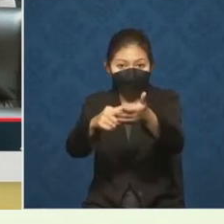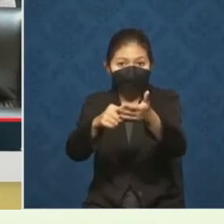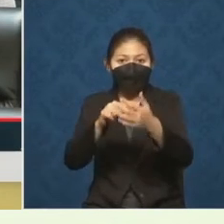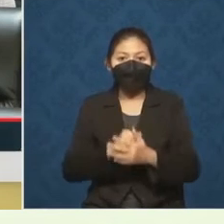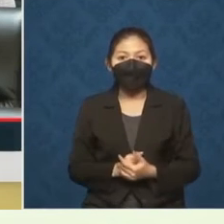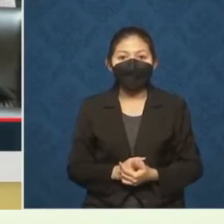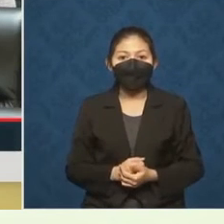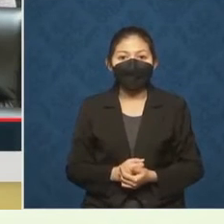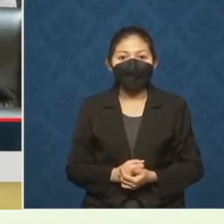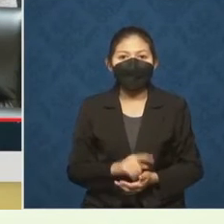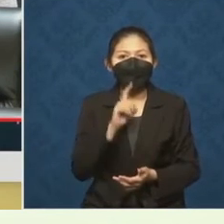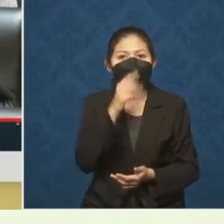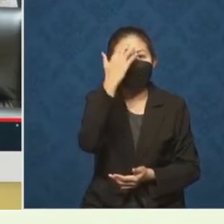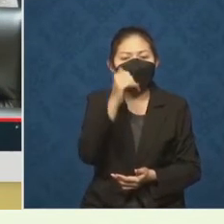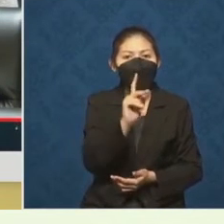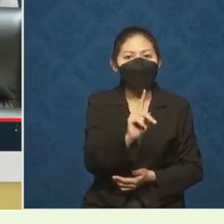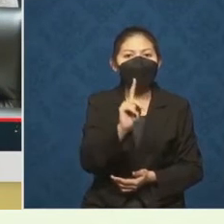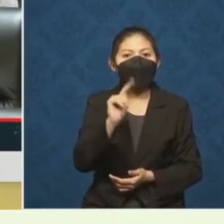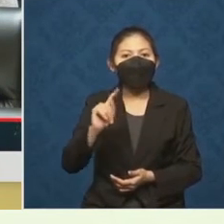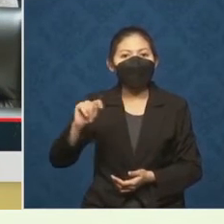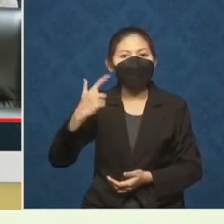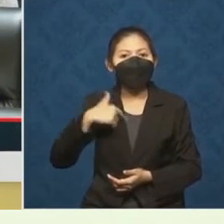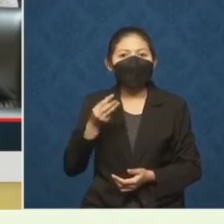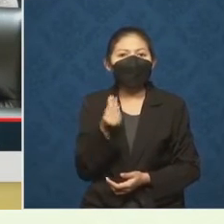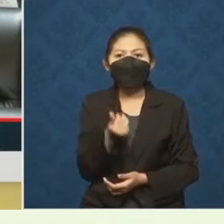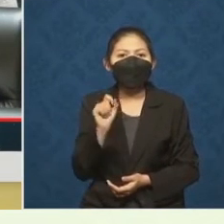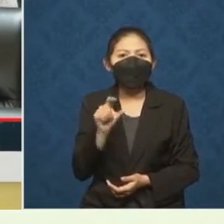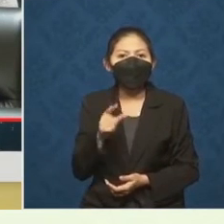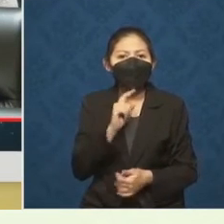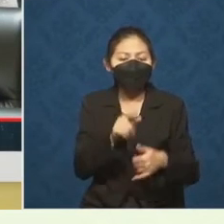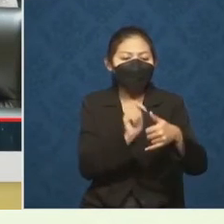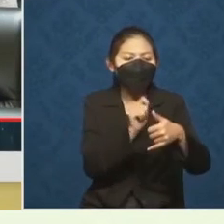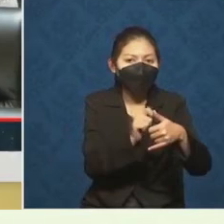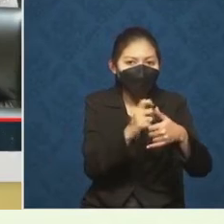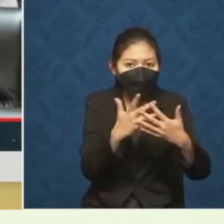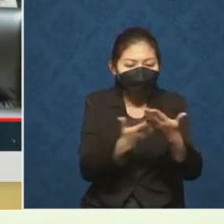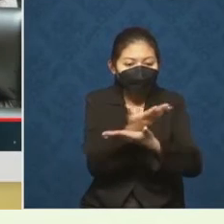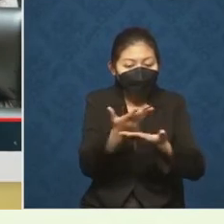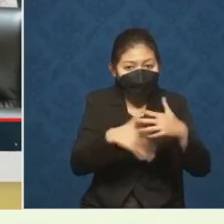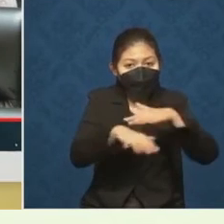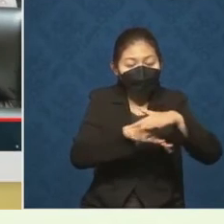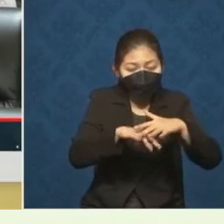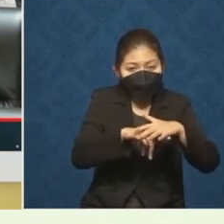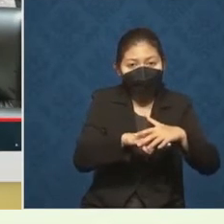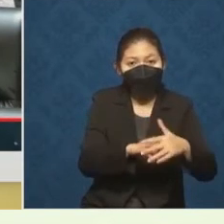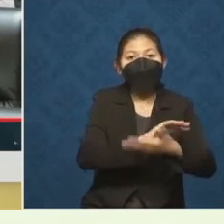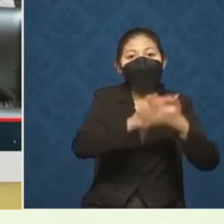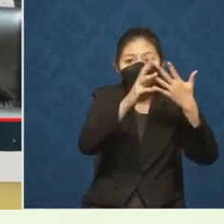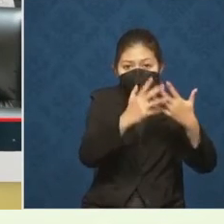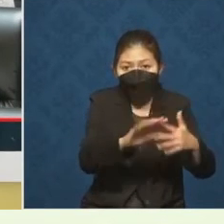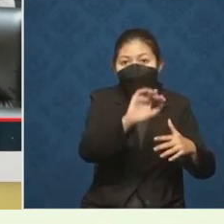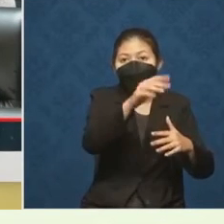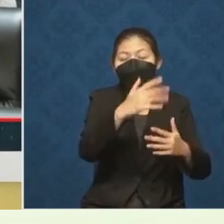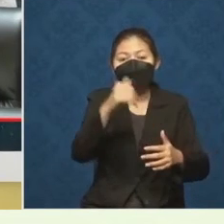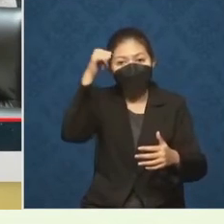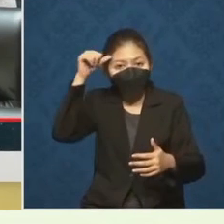ำไมกกต.ไม่รีบสอบสวนให้เสร็จนะครับเอา59วันก็ได้ถ้ายังไม่เสร็จค่อยประกาศ